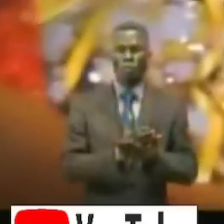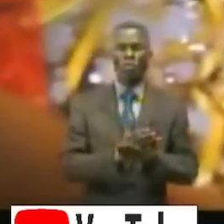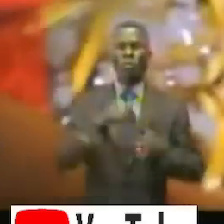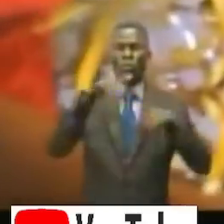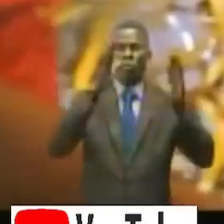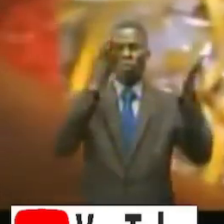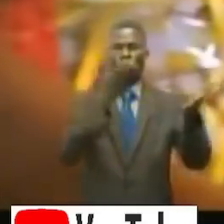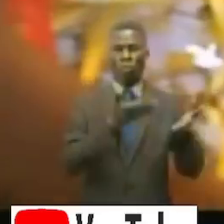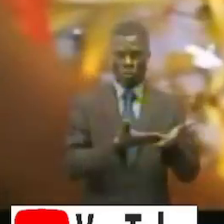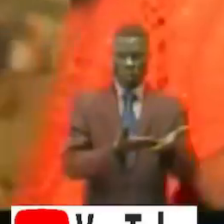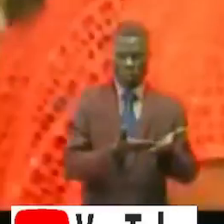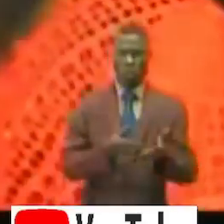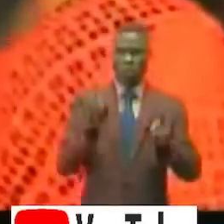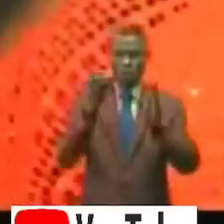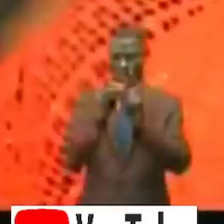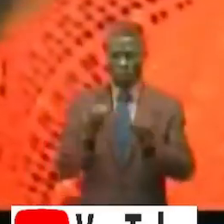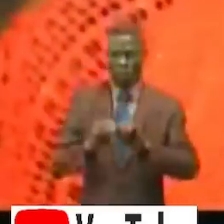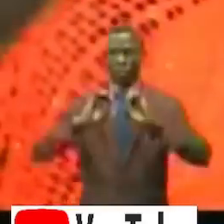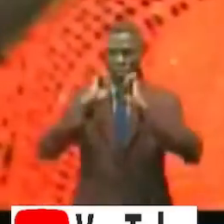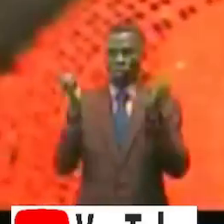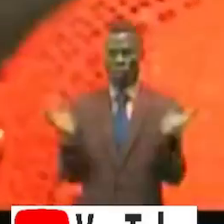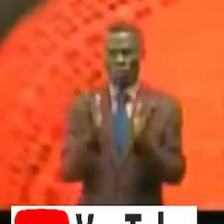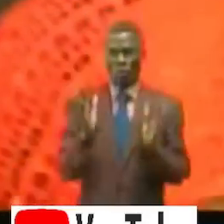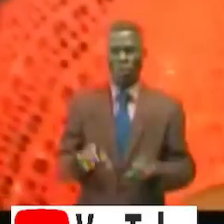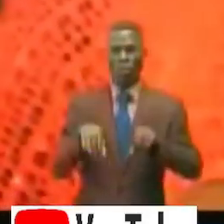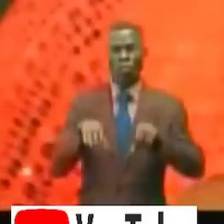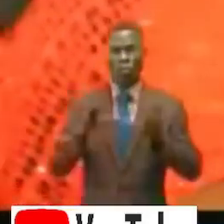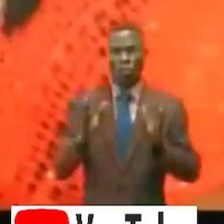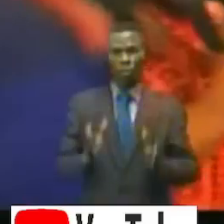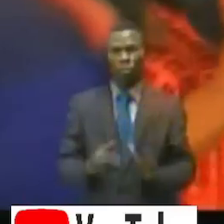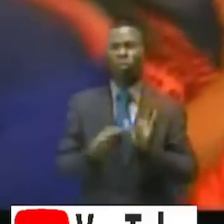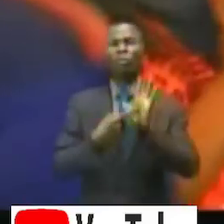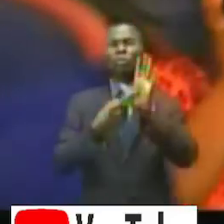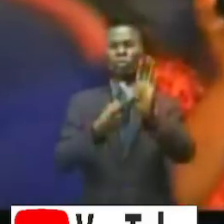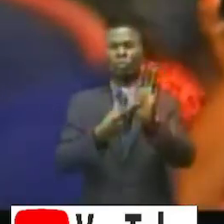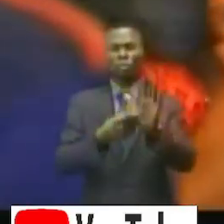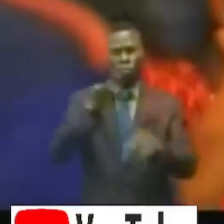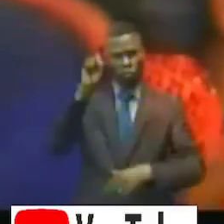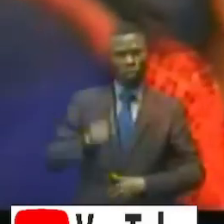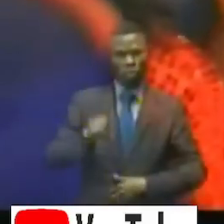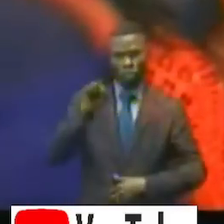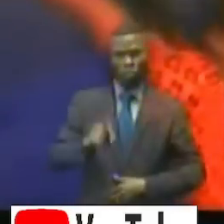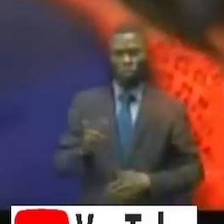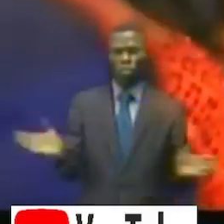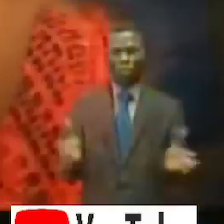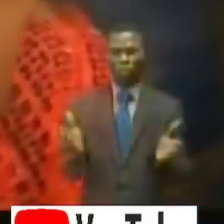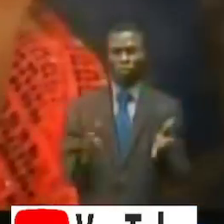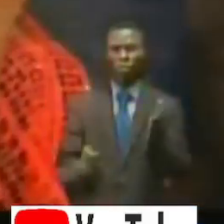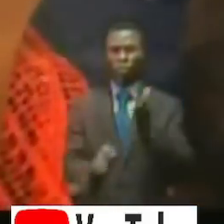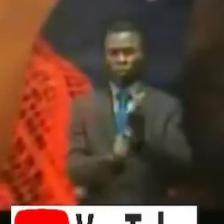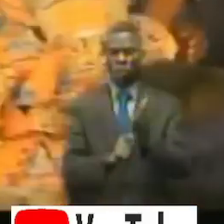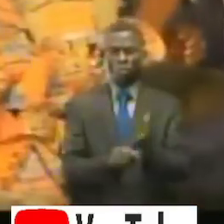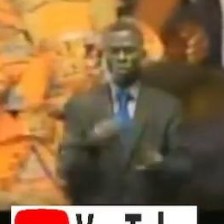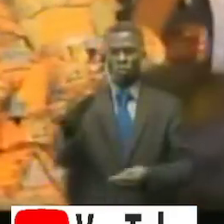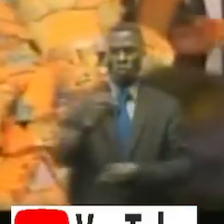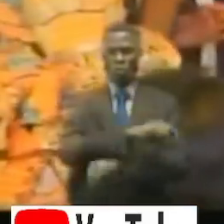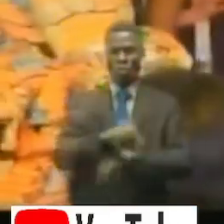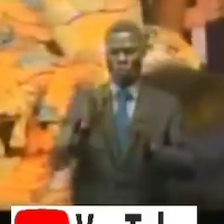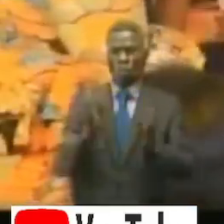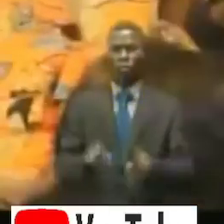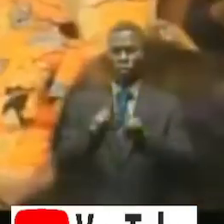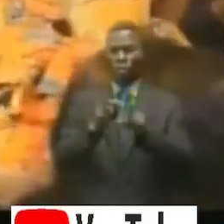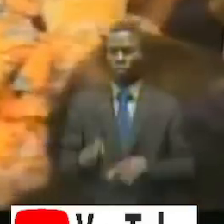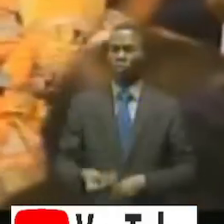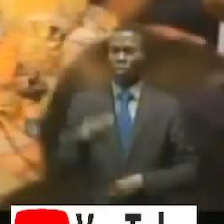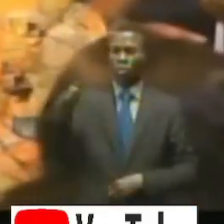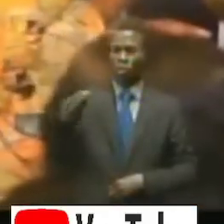étrangers. Ici aussi, les petits entrepreneurs congolais ont manifesté les besoins d'un encadrement technique, administratif et